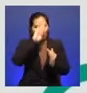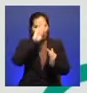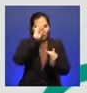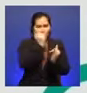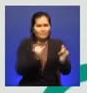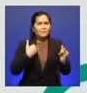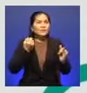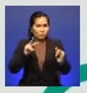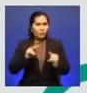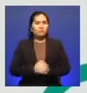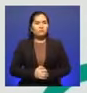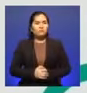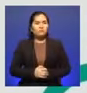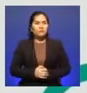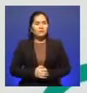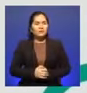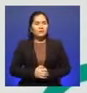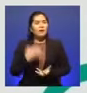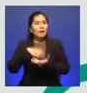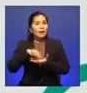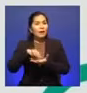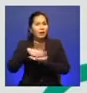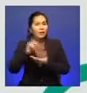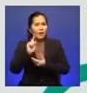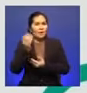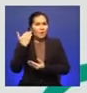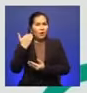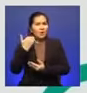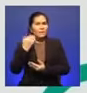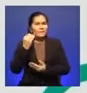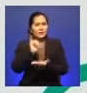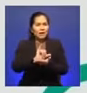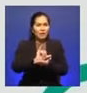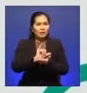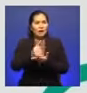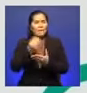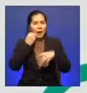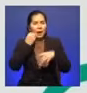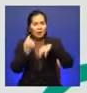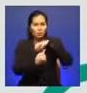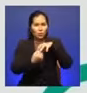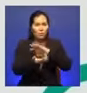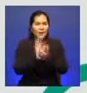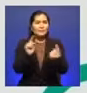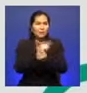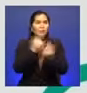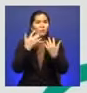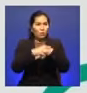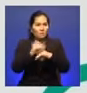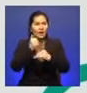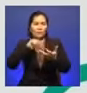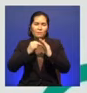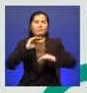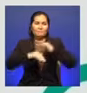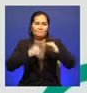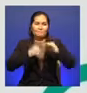งอายุหรือผู้ป่วยติดเตียงบางคนจากที่ติดเตียงมาเป็นติดบ้านจากติดบ้านมาเป็นสังคมแล้วก็อีกกลุ่มนึงก็ในเรื่องของ